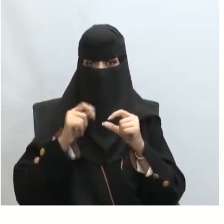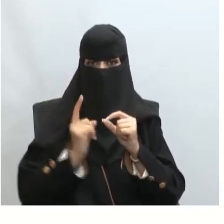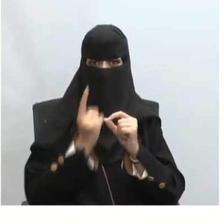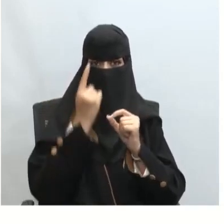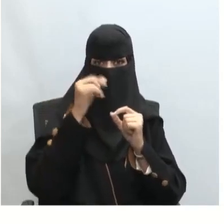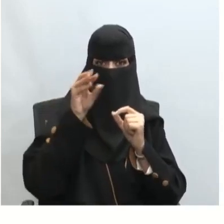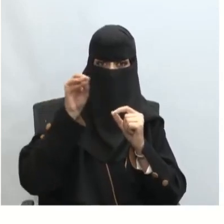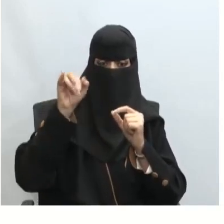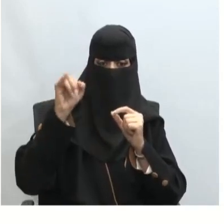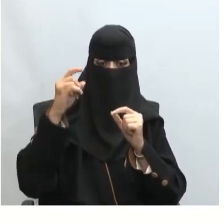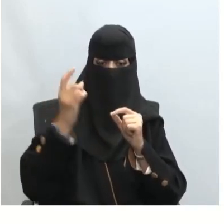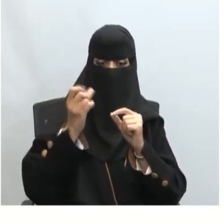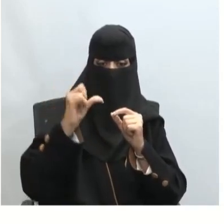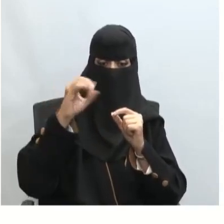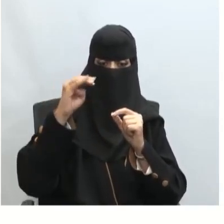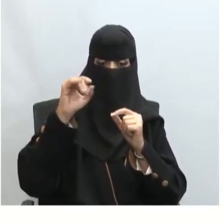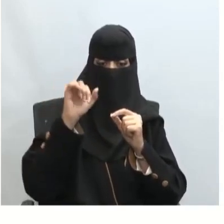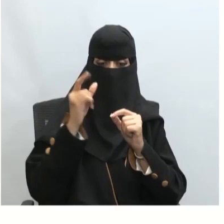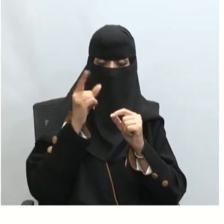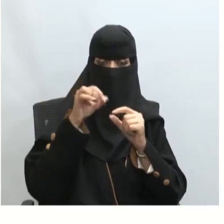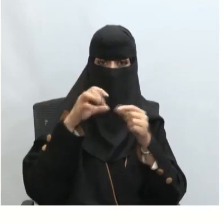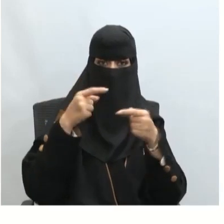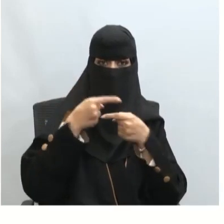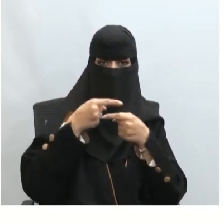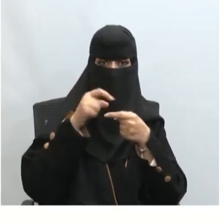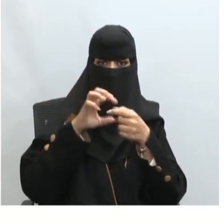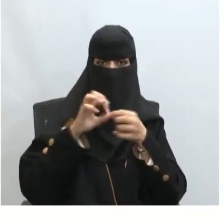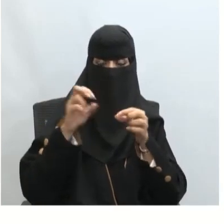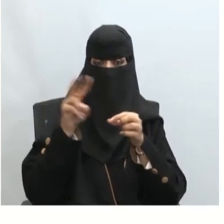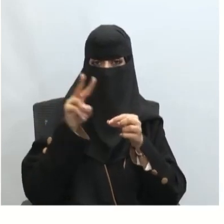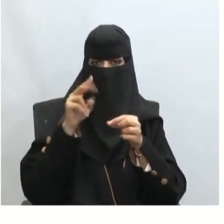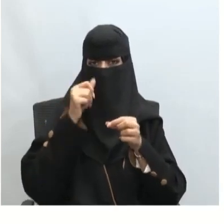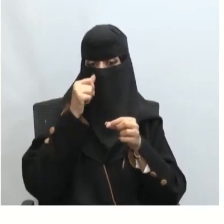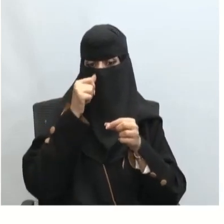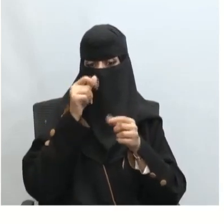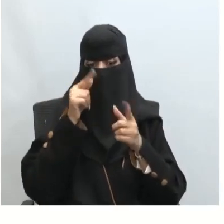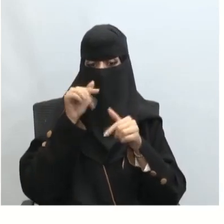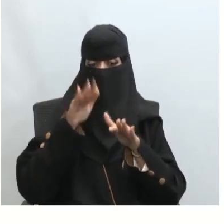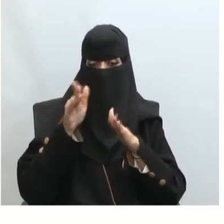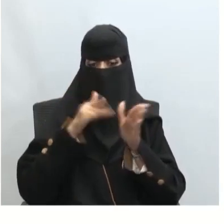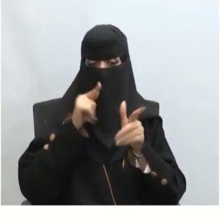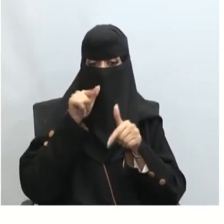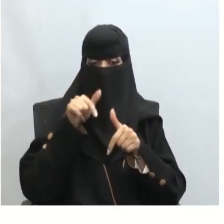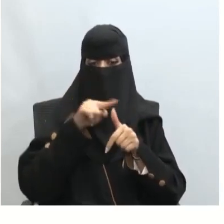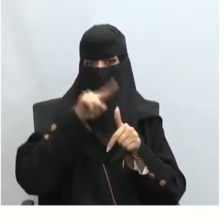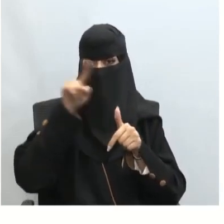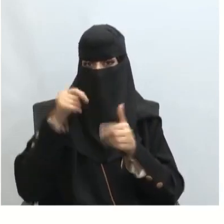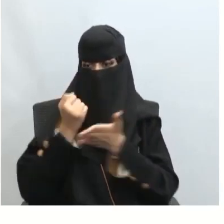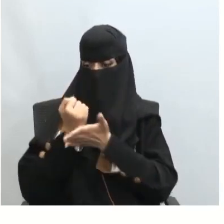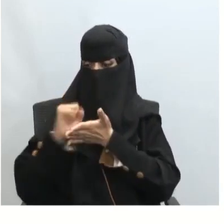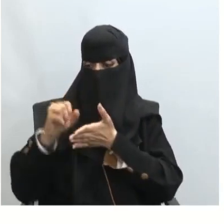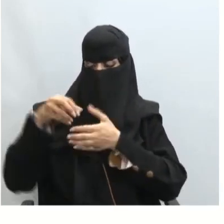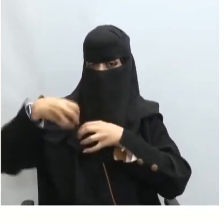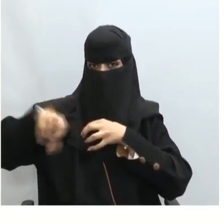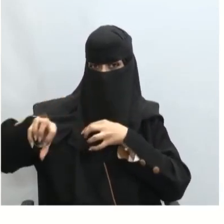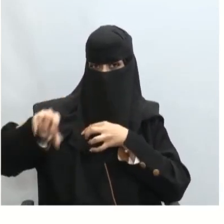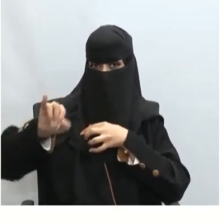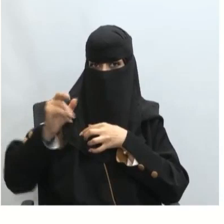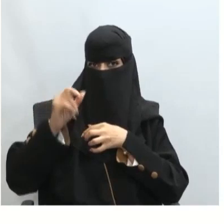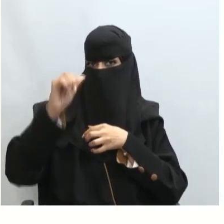هيدروجين اصبح لديه واحد هيدروجين ورابطه ثنائيه اذا هنا تم حذف جزيء